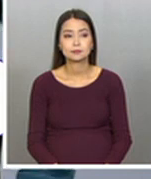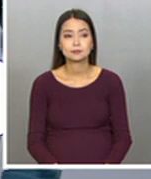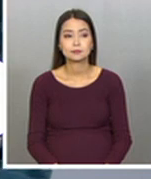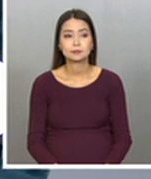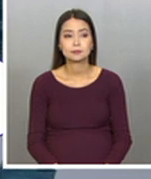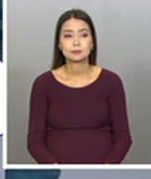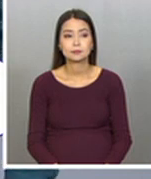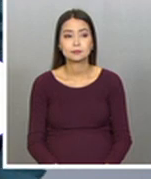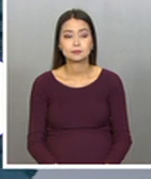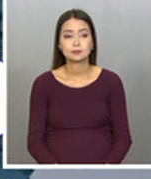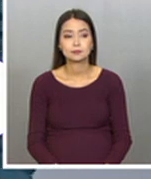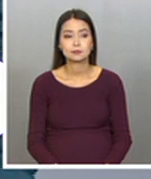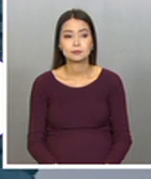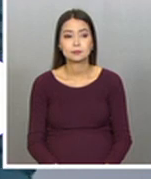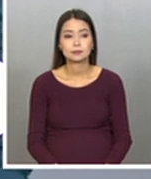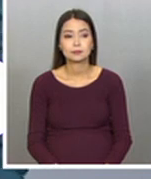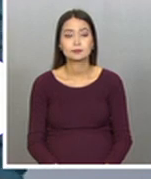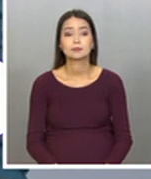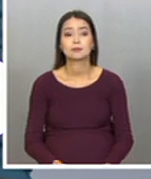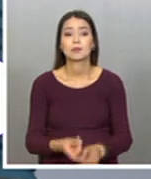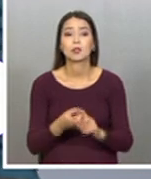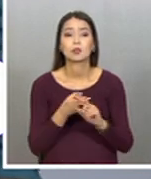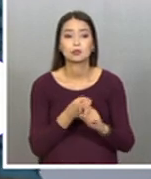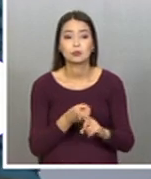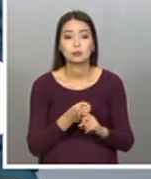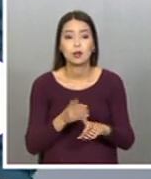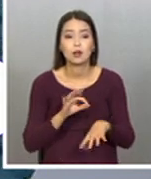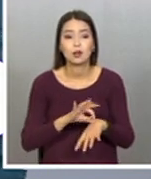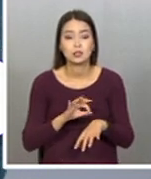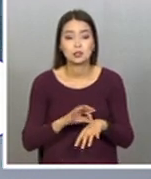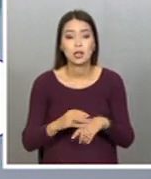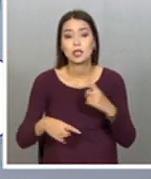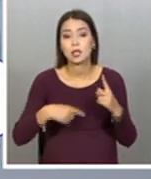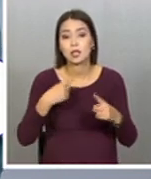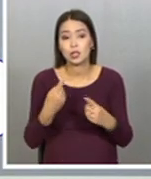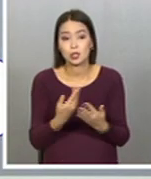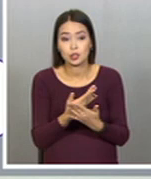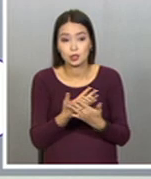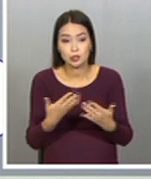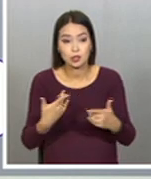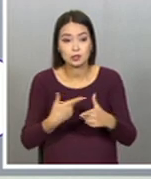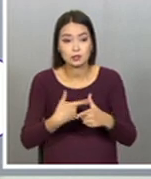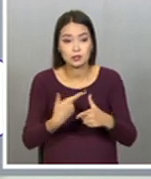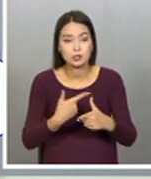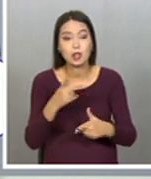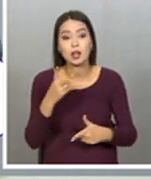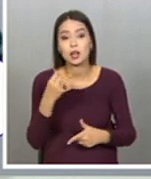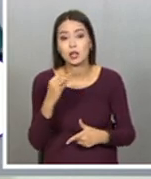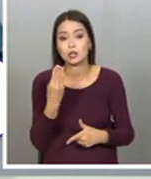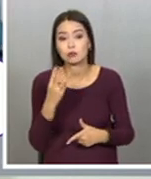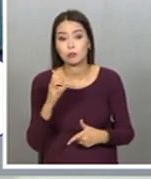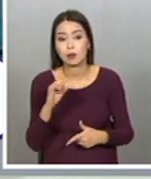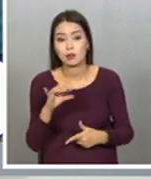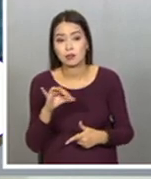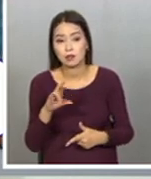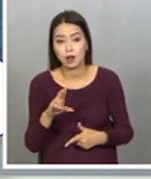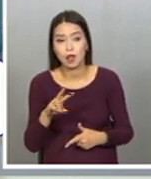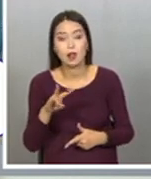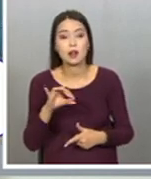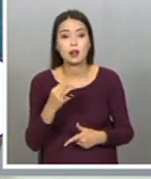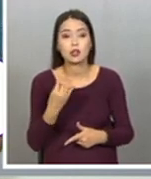Және жұқпалы аурулардың келесі бір түрі лейшмания. Лейшманиоз.